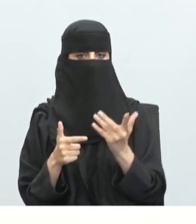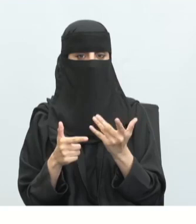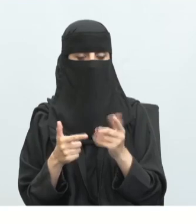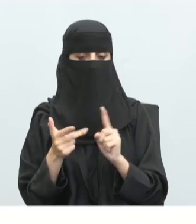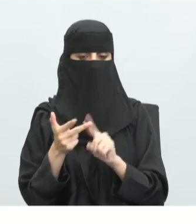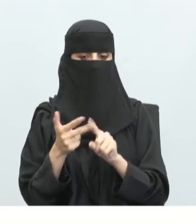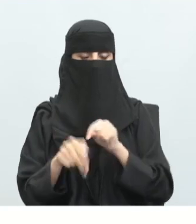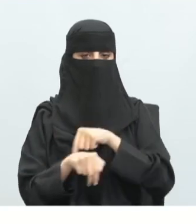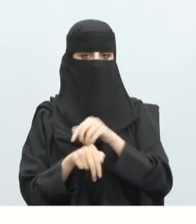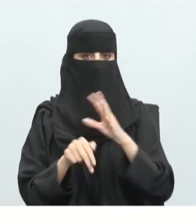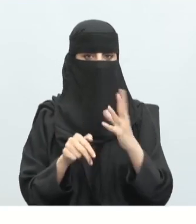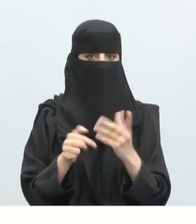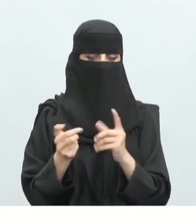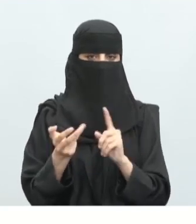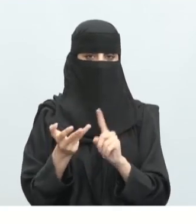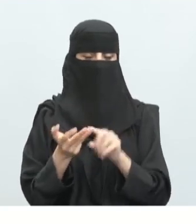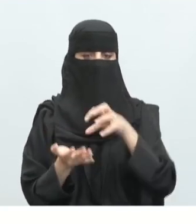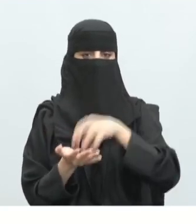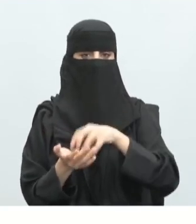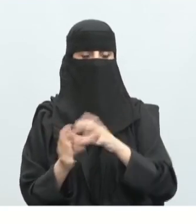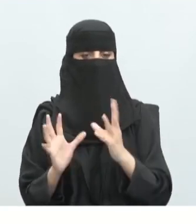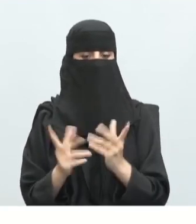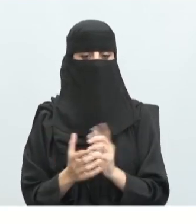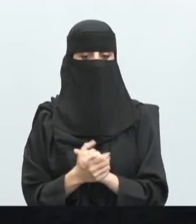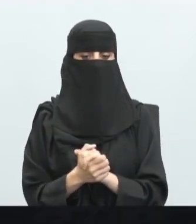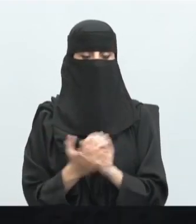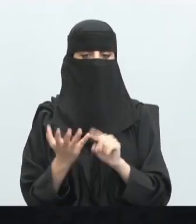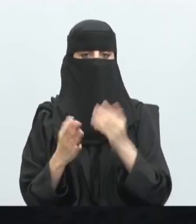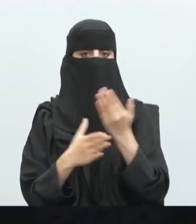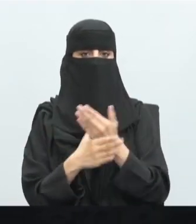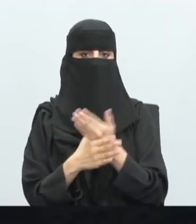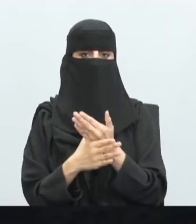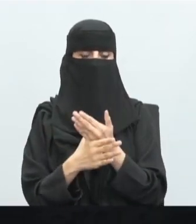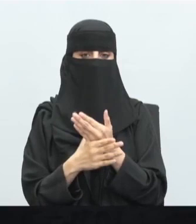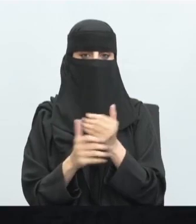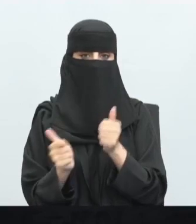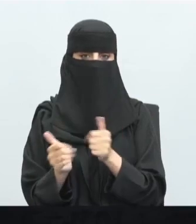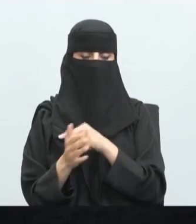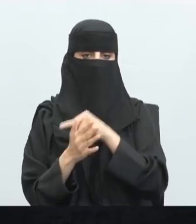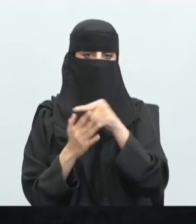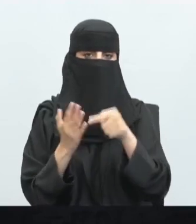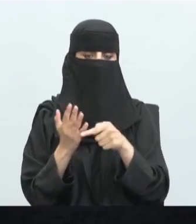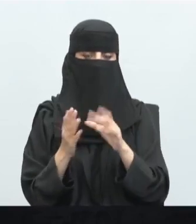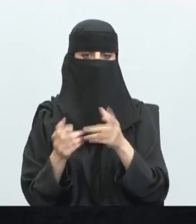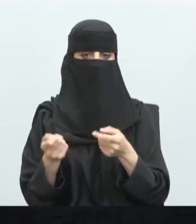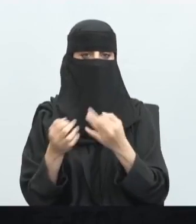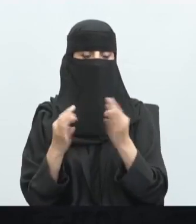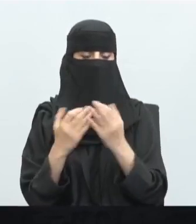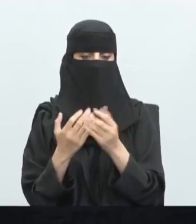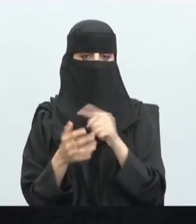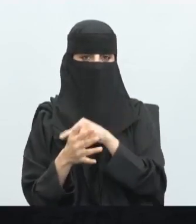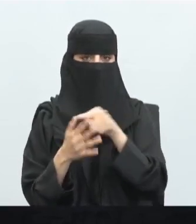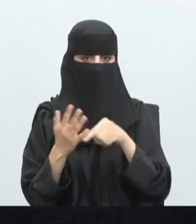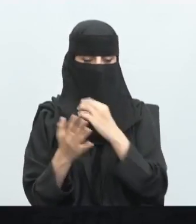ولماذا استخدم هذه ادوات الاستفهام ل بنايه اي